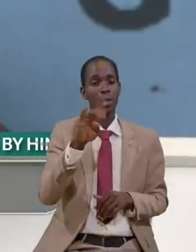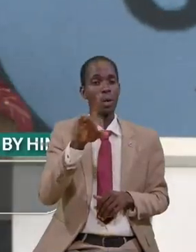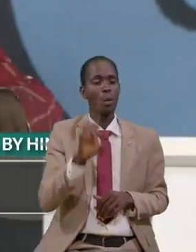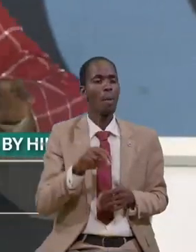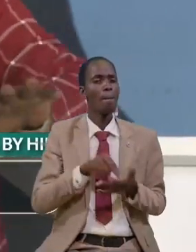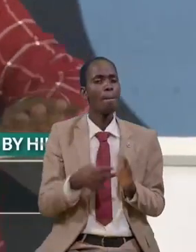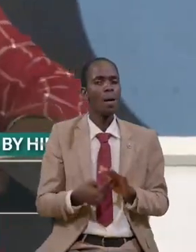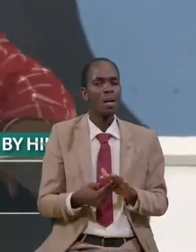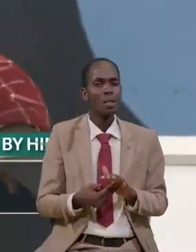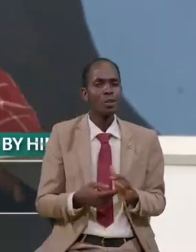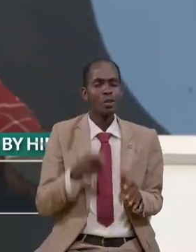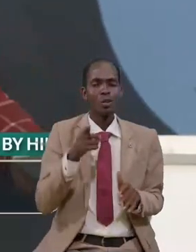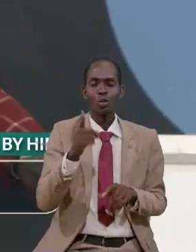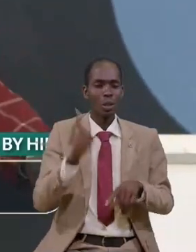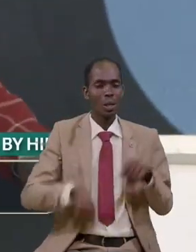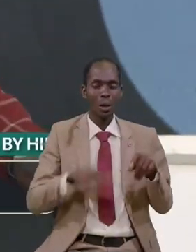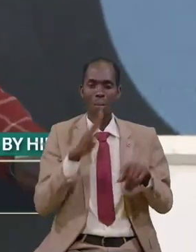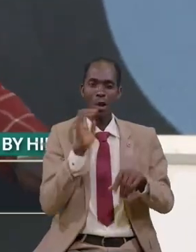Ça veut dire que